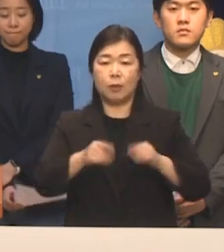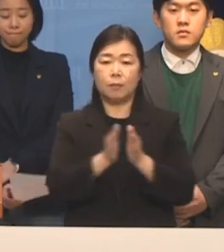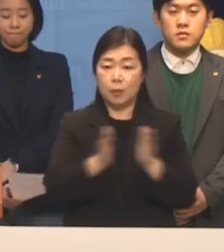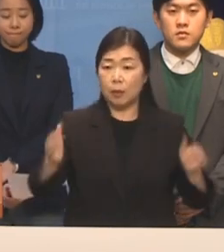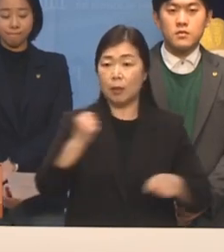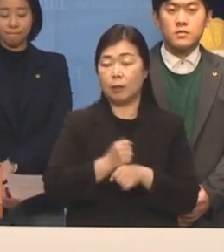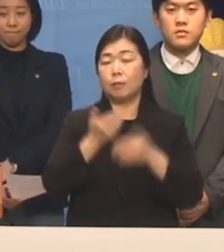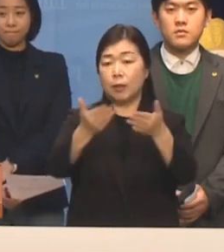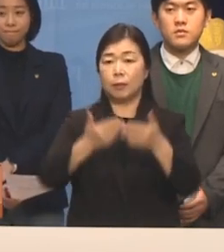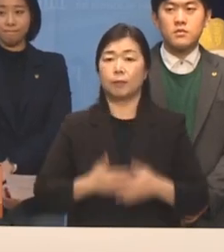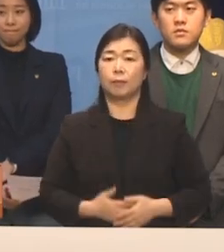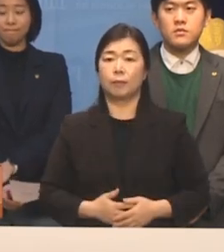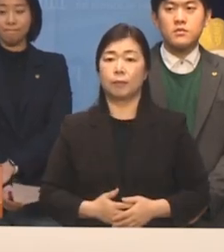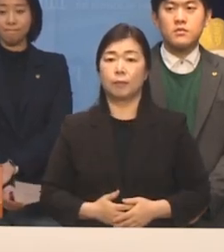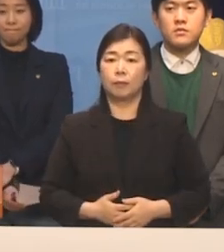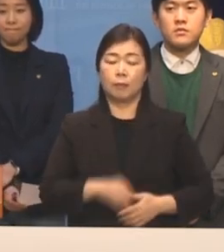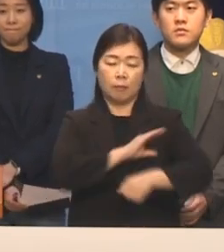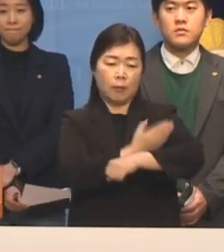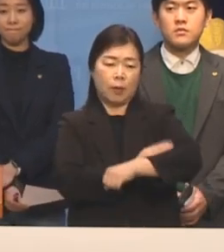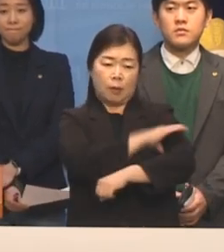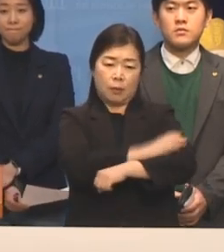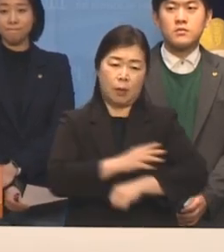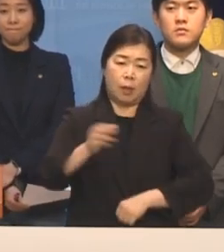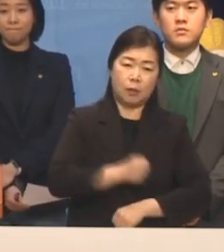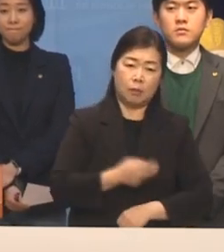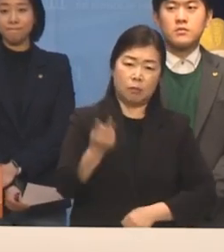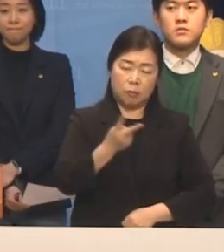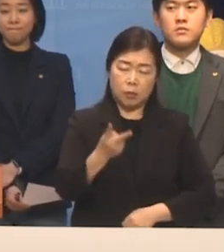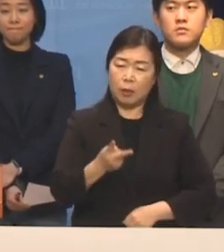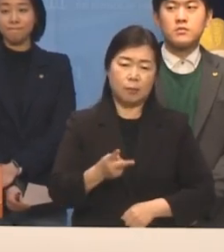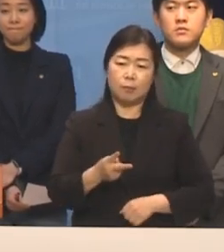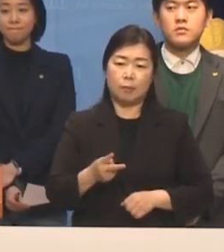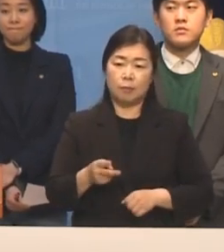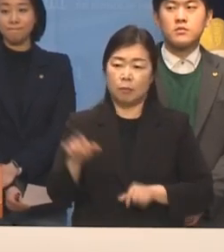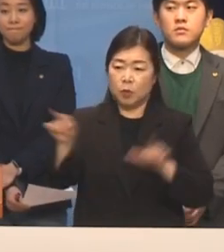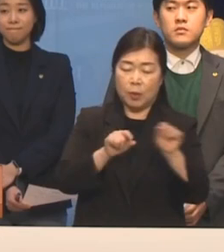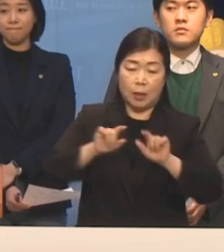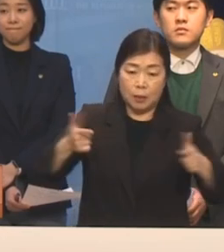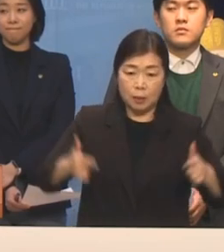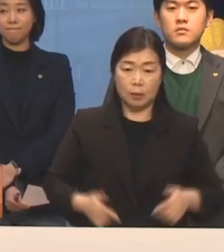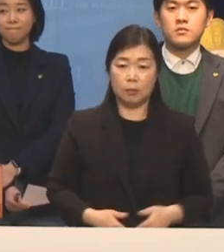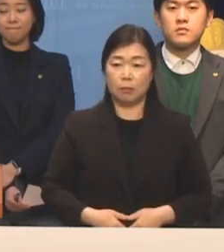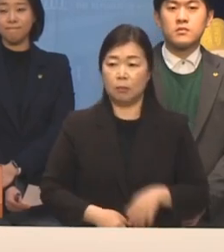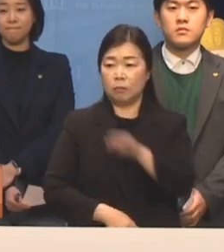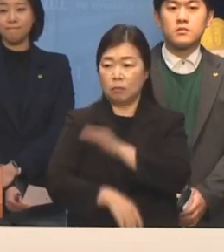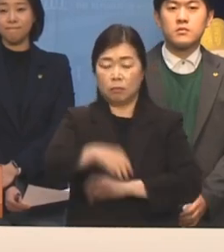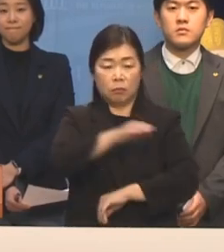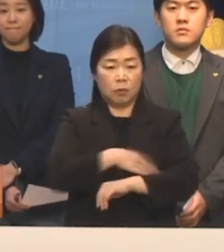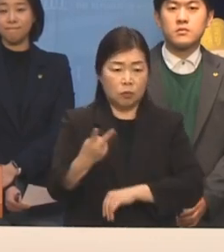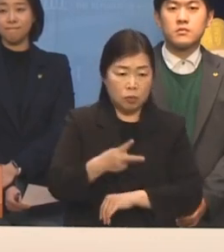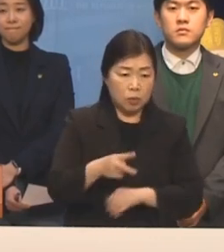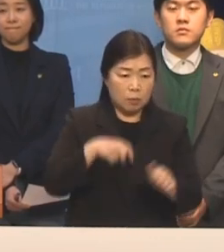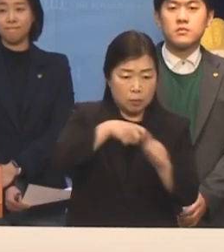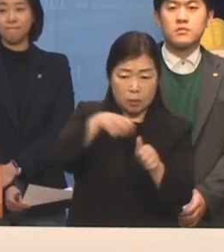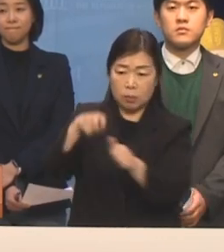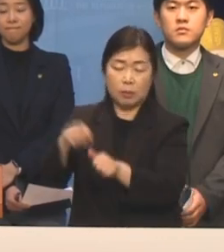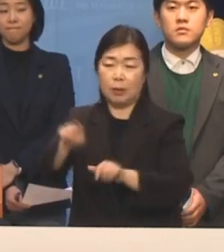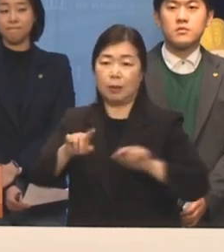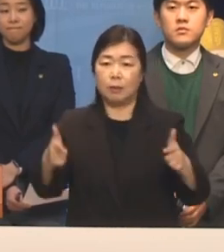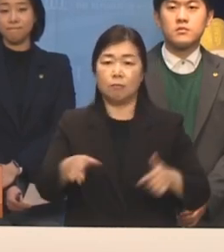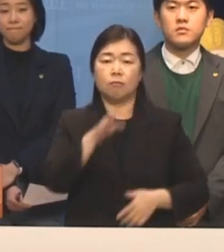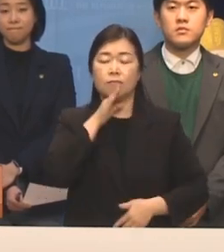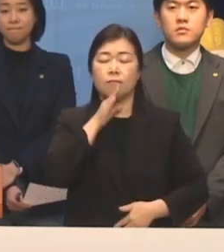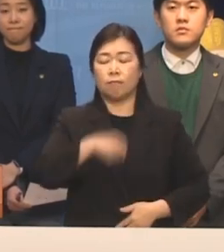만들어 가겠습니다. 기득권 양당에서 흘러나온 세력도 아니며 기득권 양당의 하나로 합류할 세력도 아닌